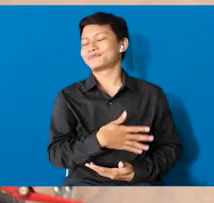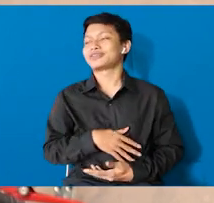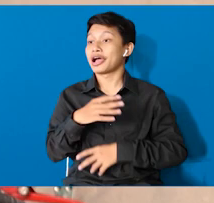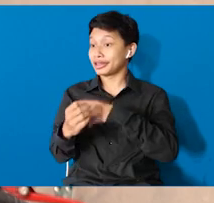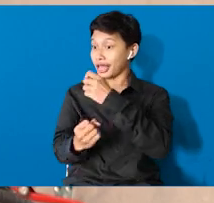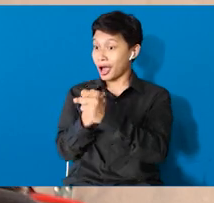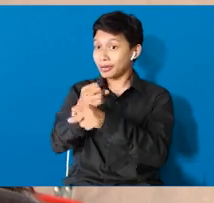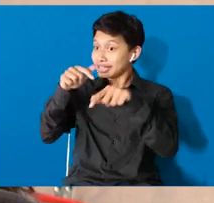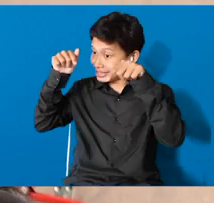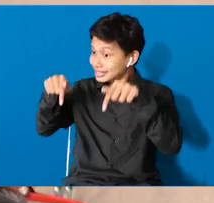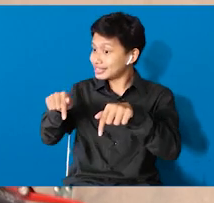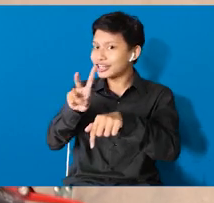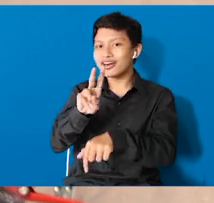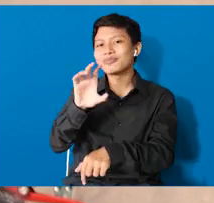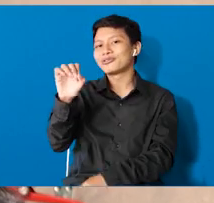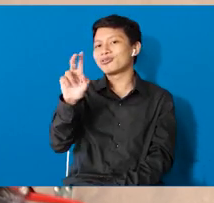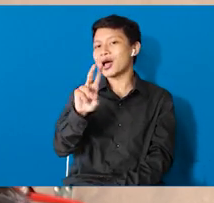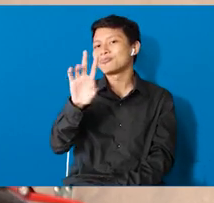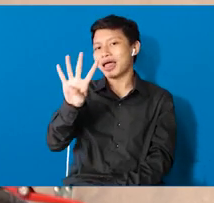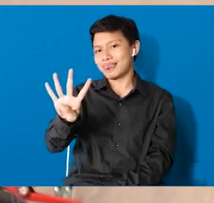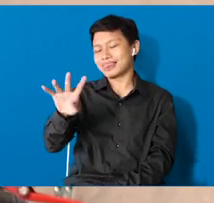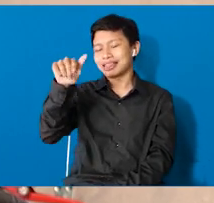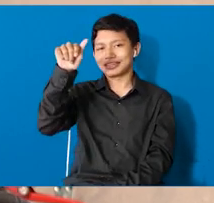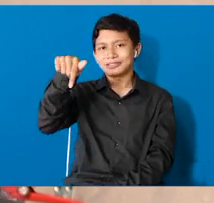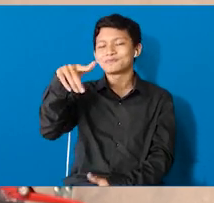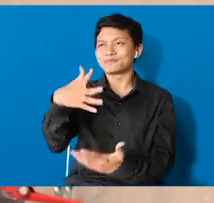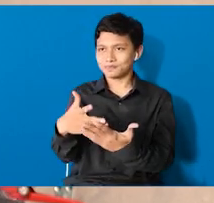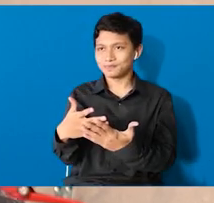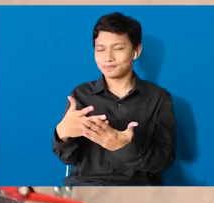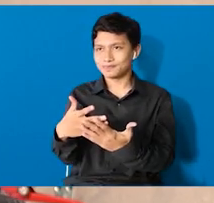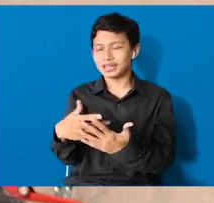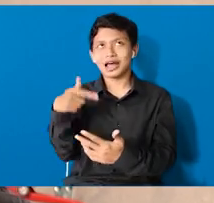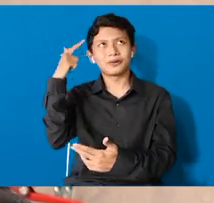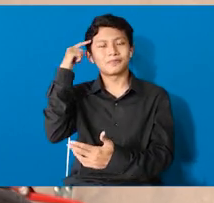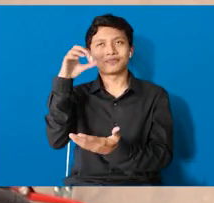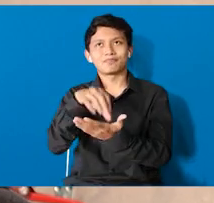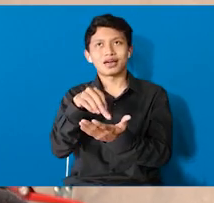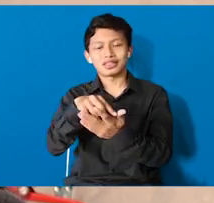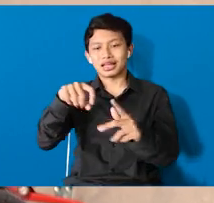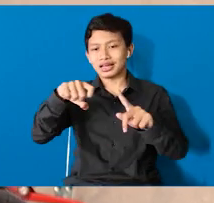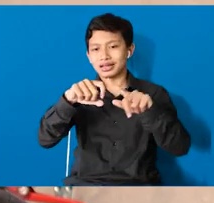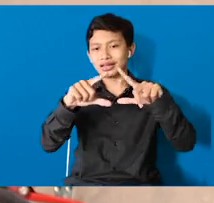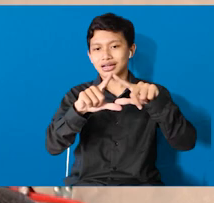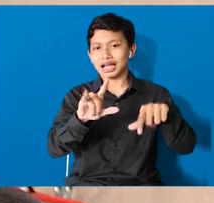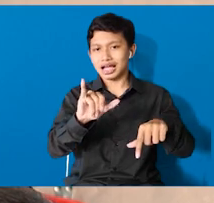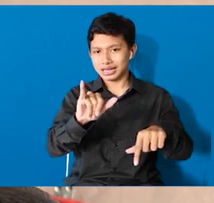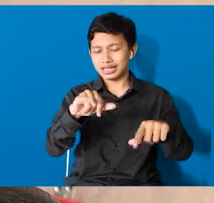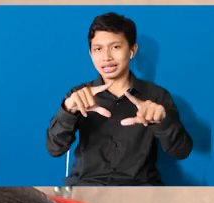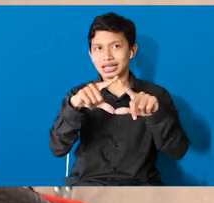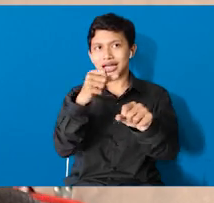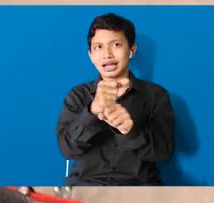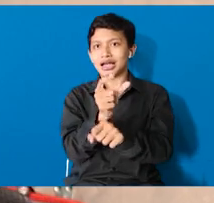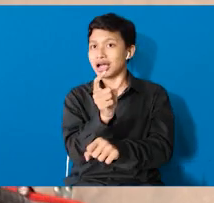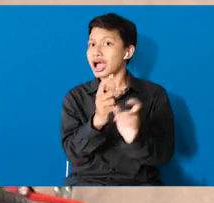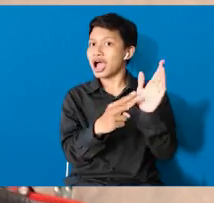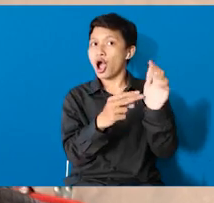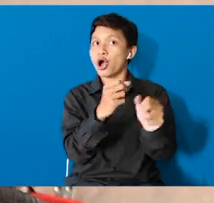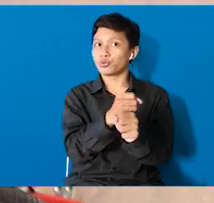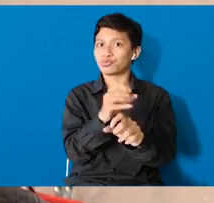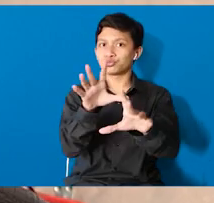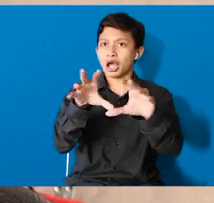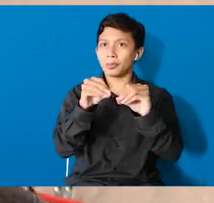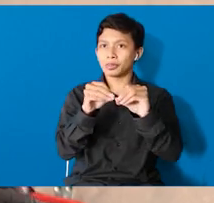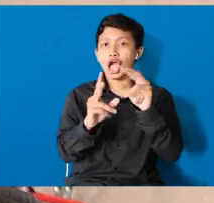ini 2024, yang mucuna, yang di Kali Agung, itu bangunannya diperbaiki,